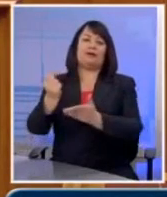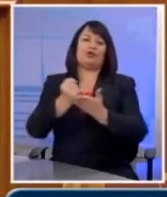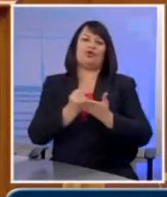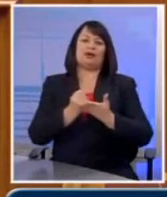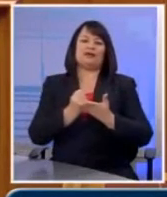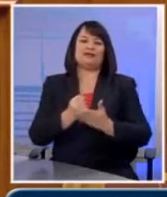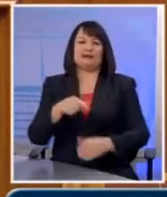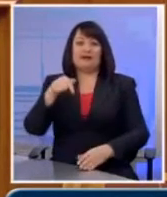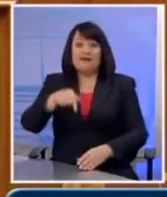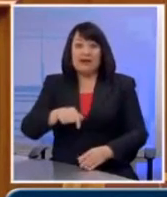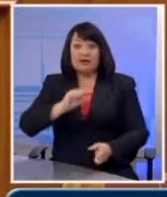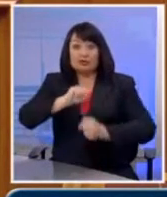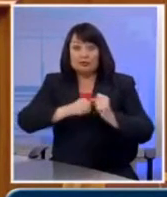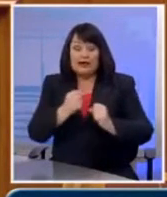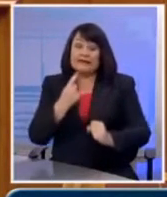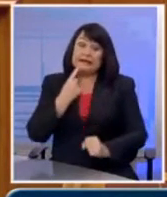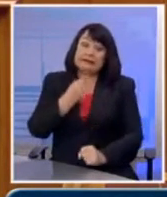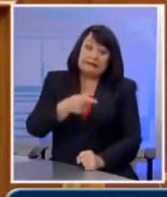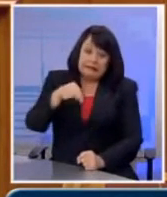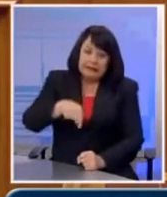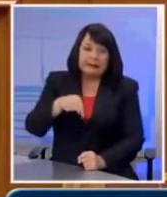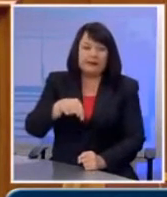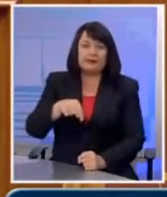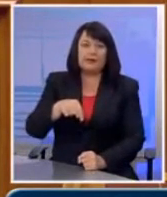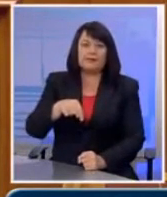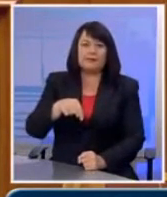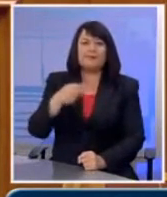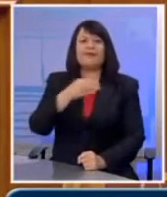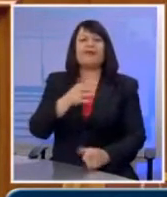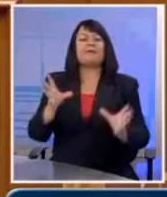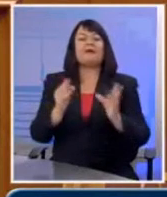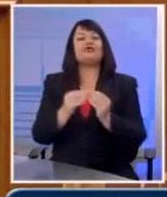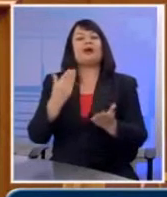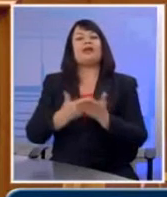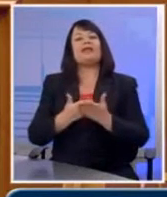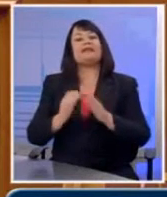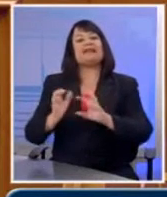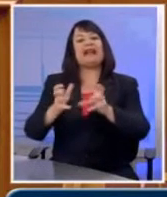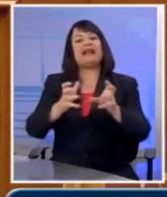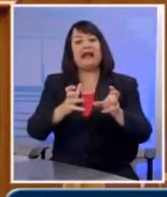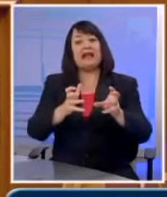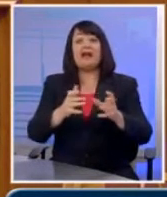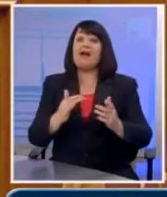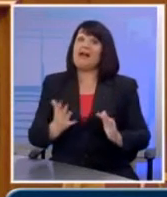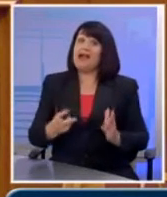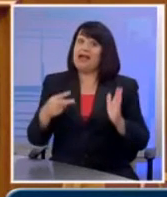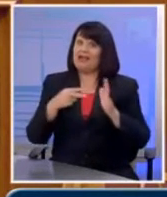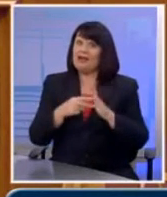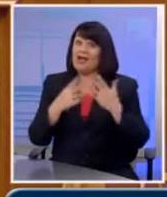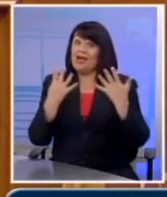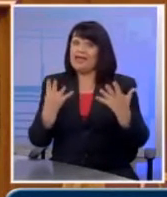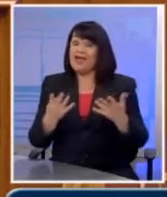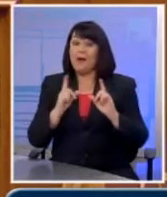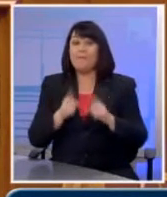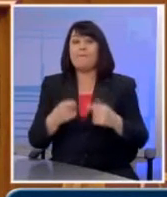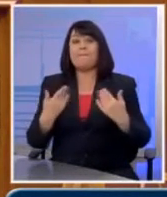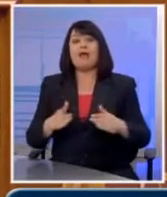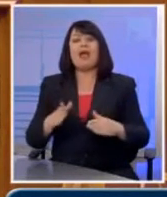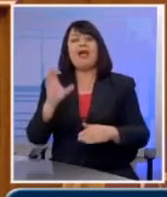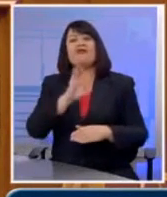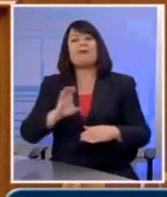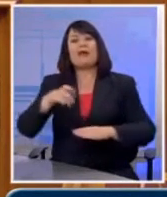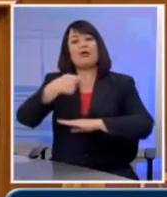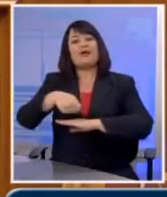πήγαν να πούν και φέτος. Και τώρα για το θέμα των καναλιών. Μόνο που το 2009 βγήκε απόφαση των Ευρωπαϊκών